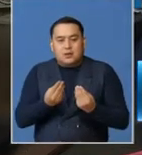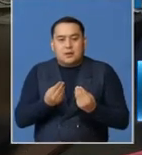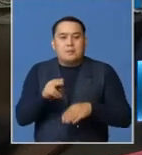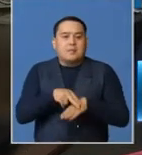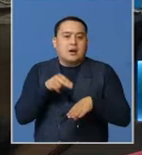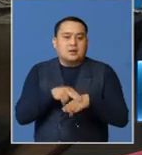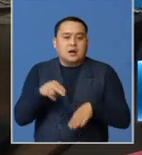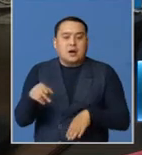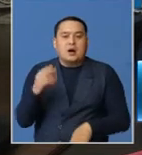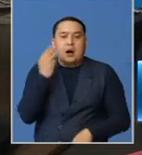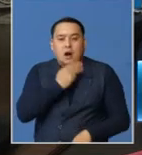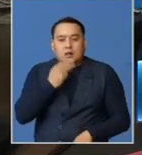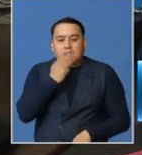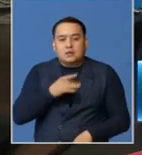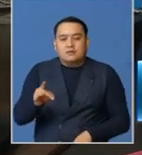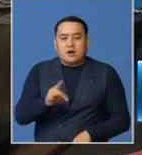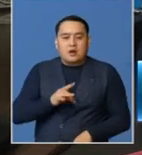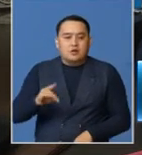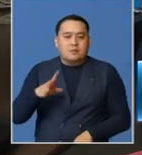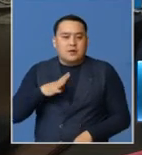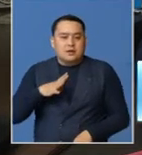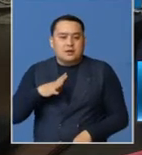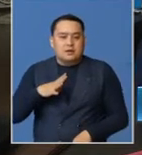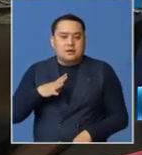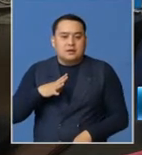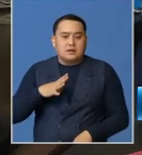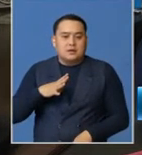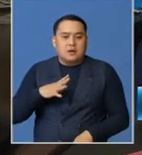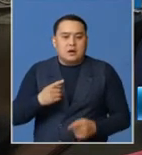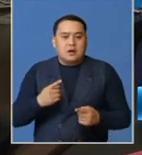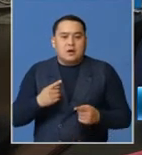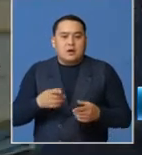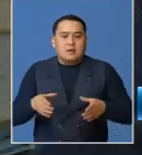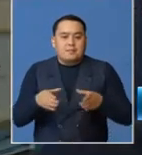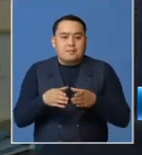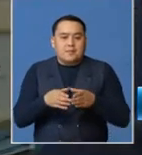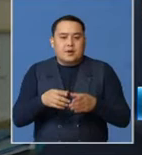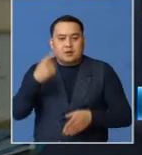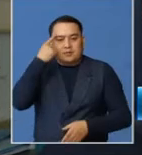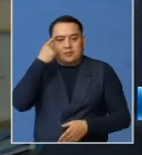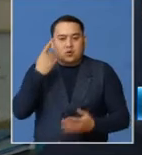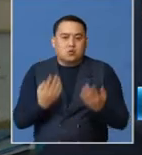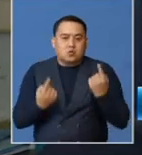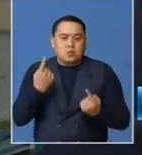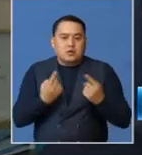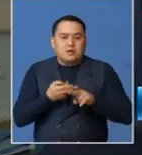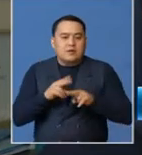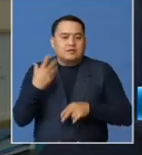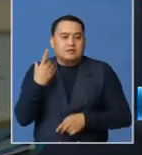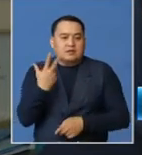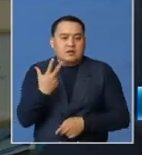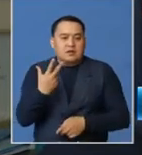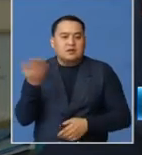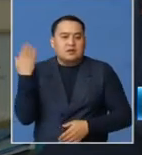полиции Каратальского района отдела полиции были определены круг подозреваемых. Ими оказались трое